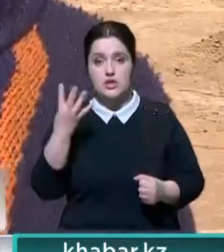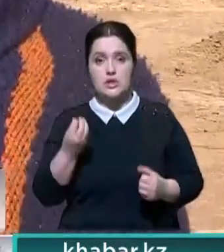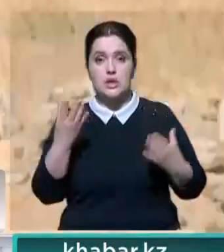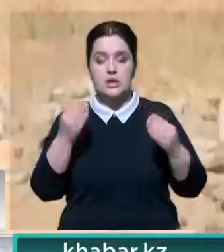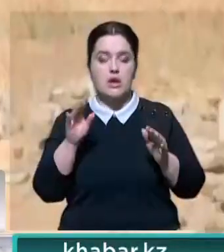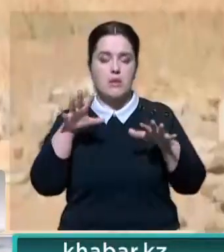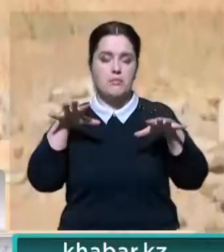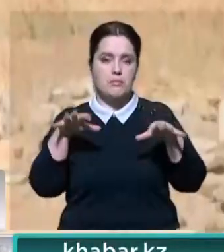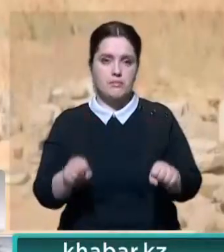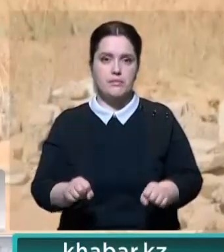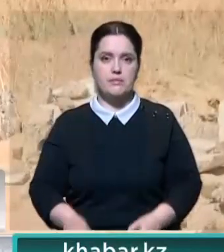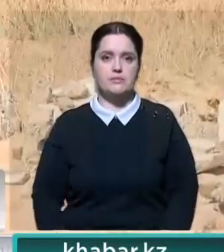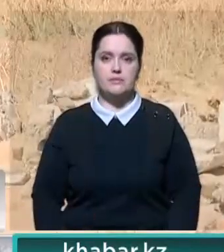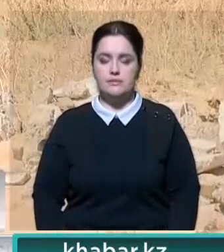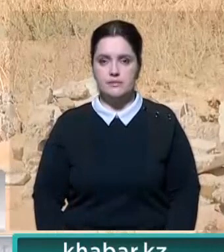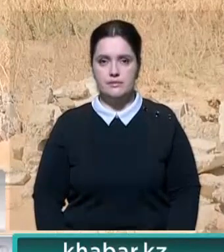иногда сидим.